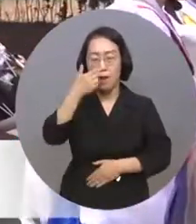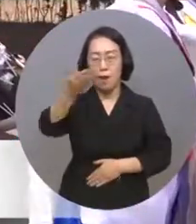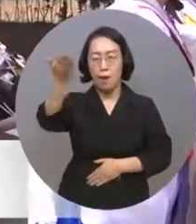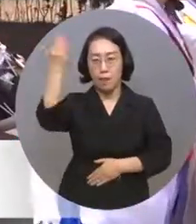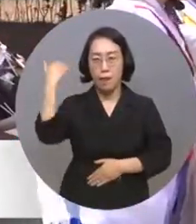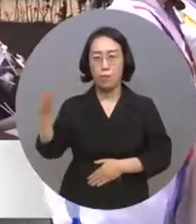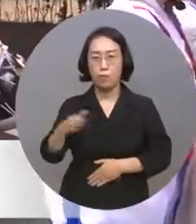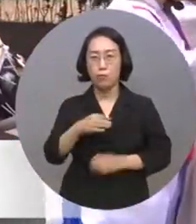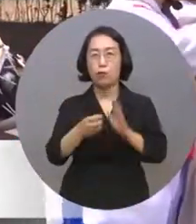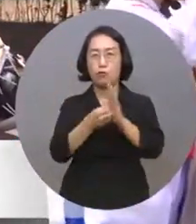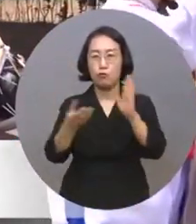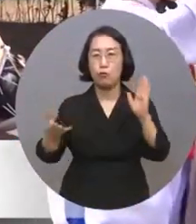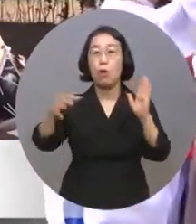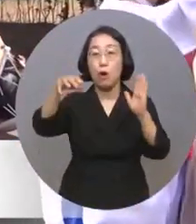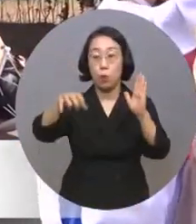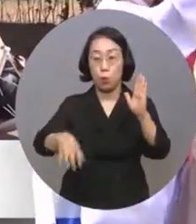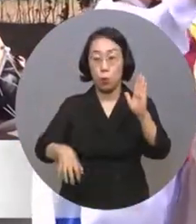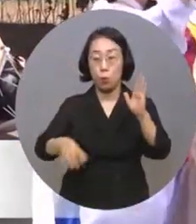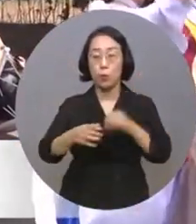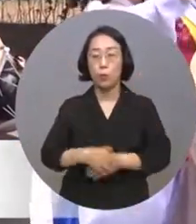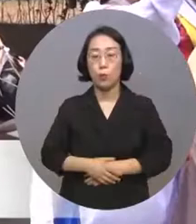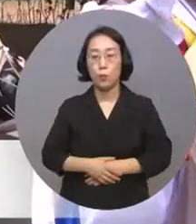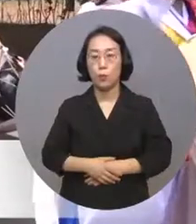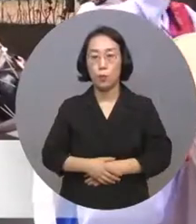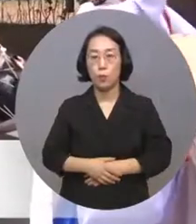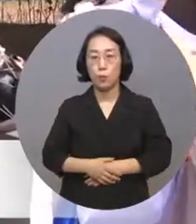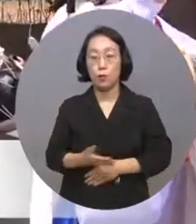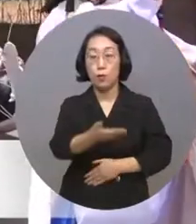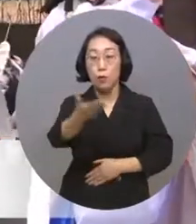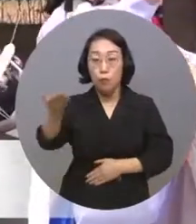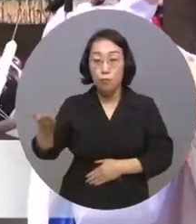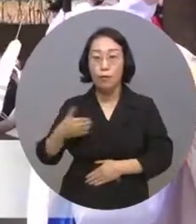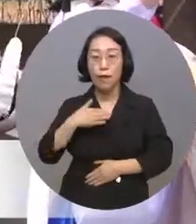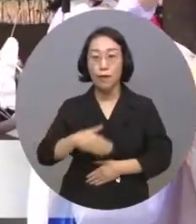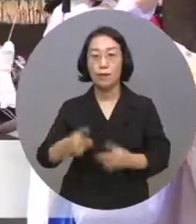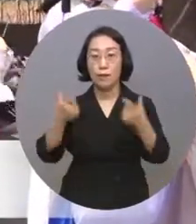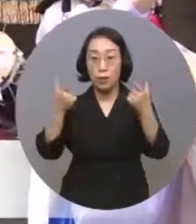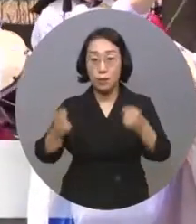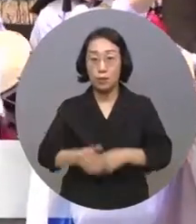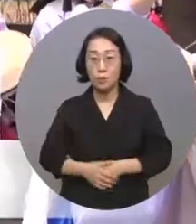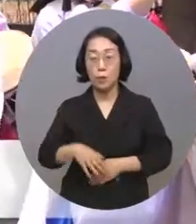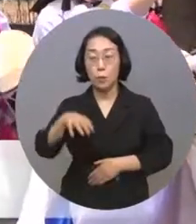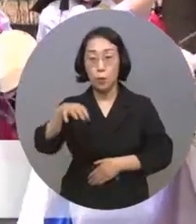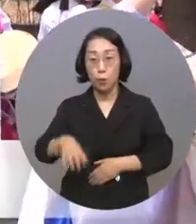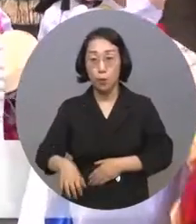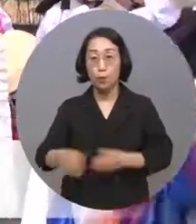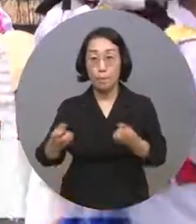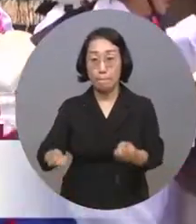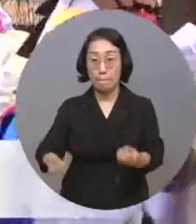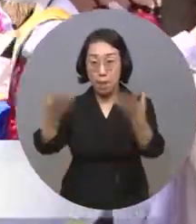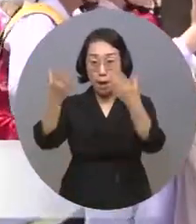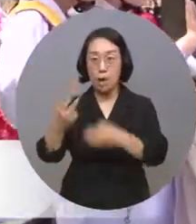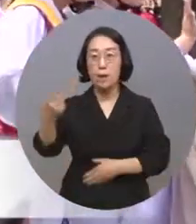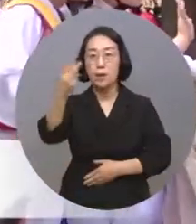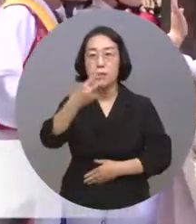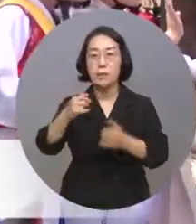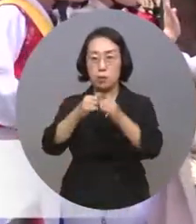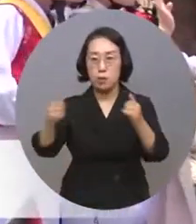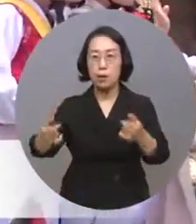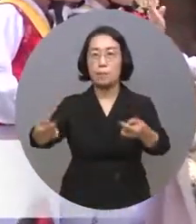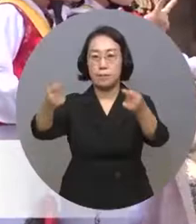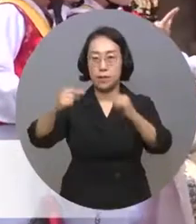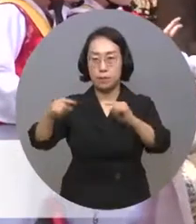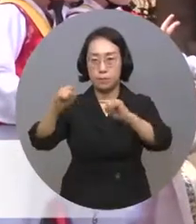성지로 유명한 지역이고 여러분들도 아시다시피 오늘 여기 행사에는 한 2천여 명이 참석했다고